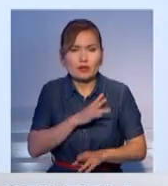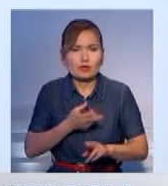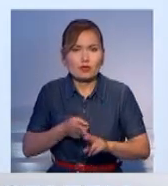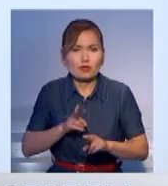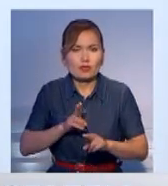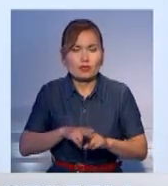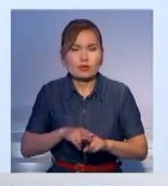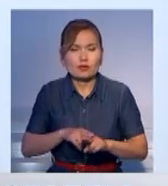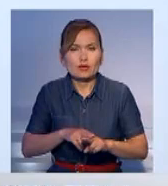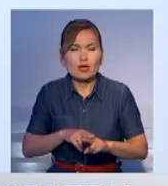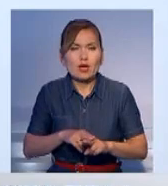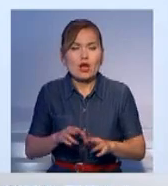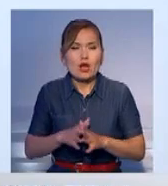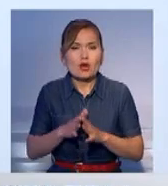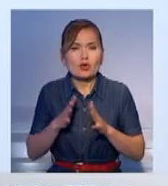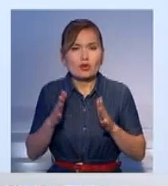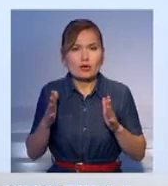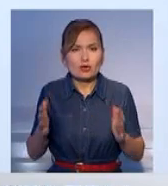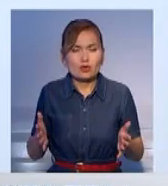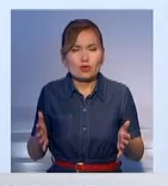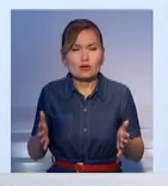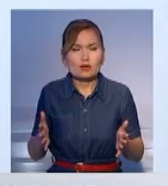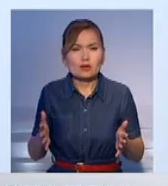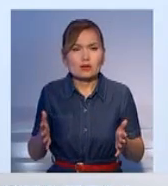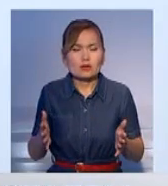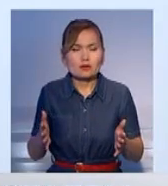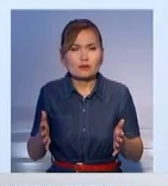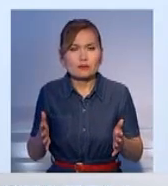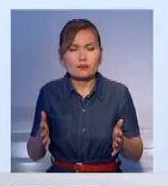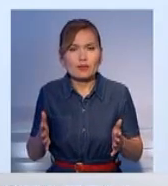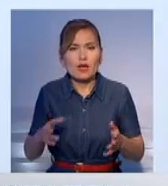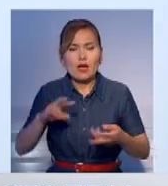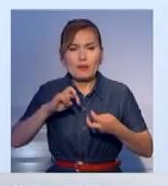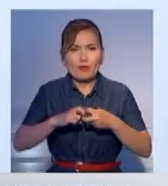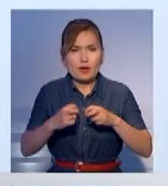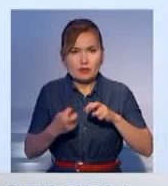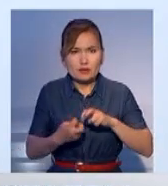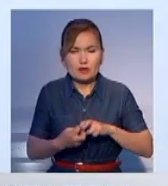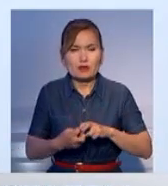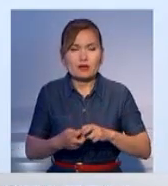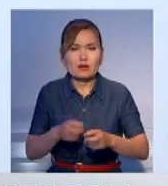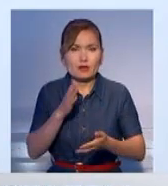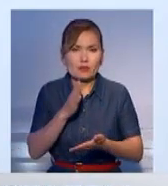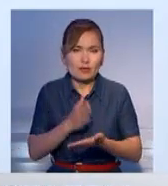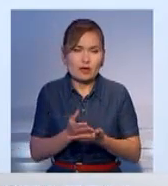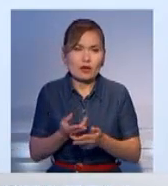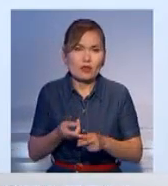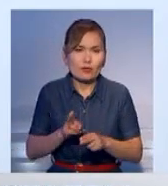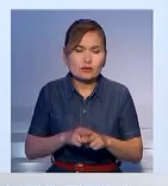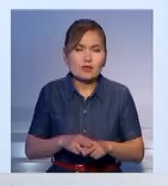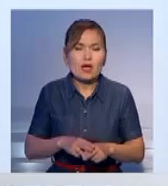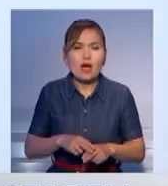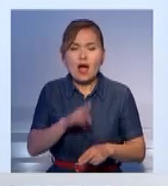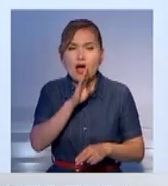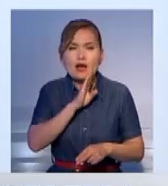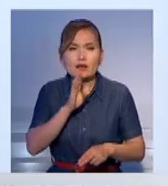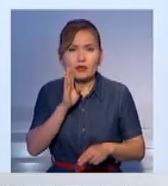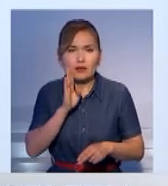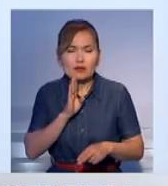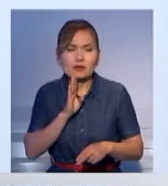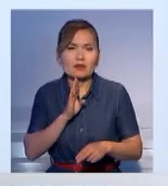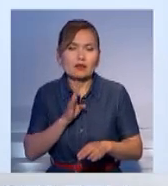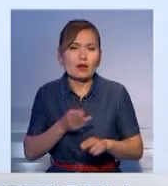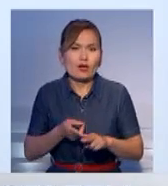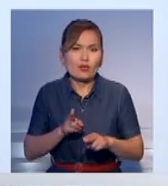айтқандай үлкен мысалы мәселелер бар деп айтуға болмайды. Кейбір жағдайда сол әйелдердің жалпы